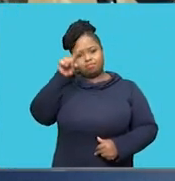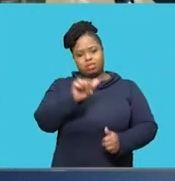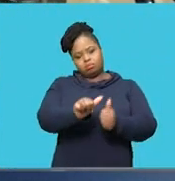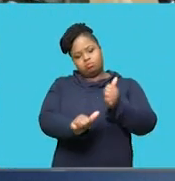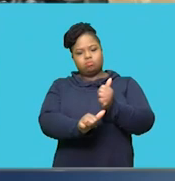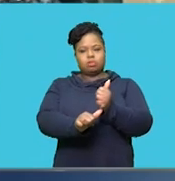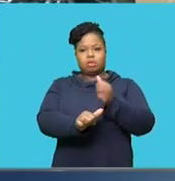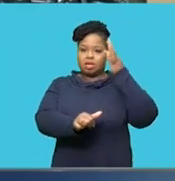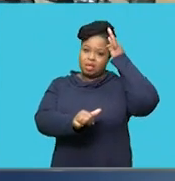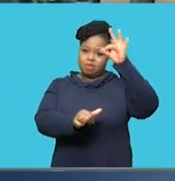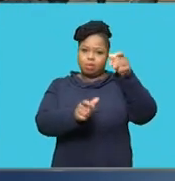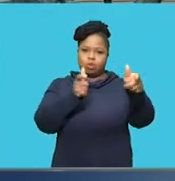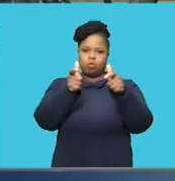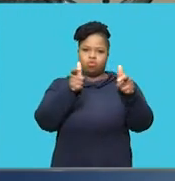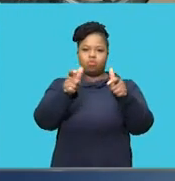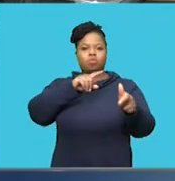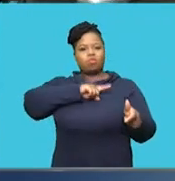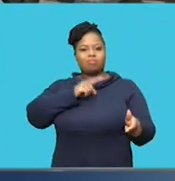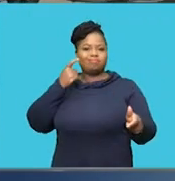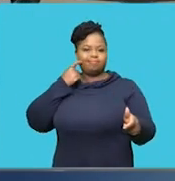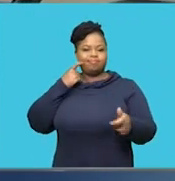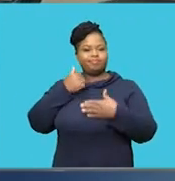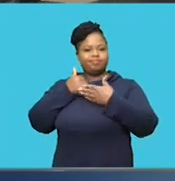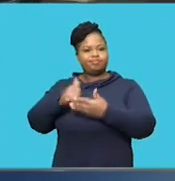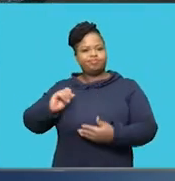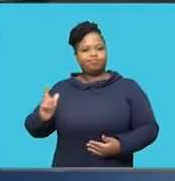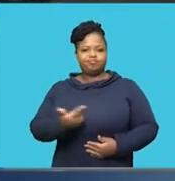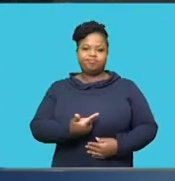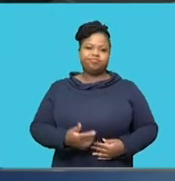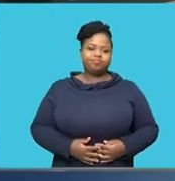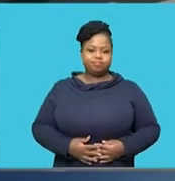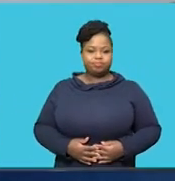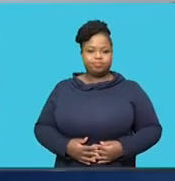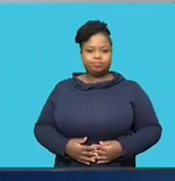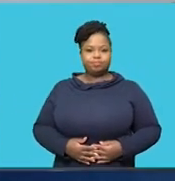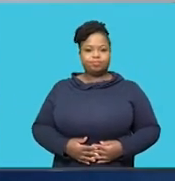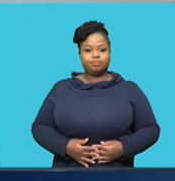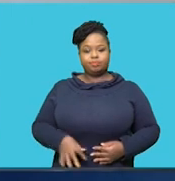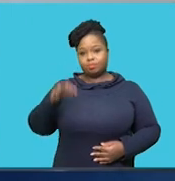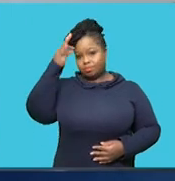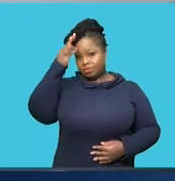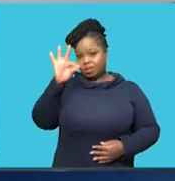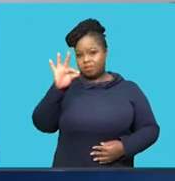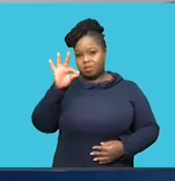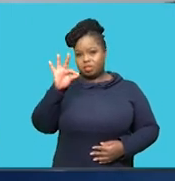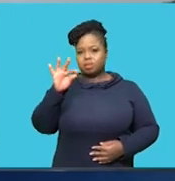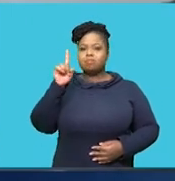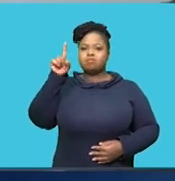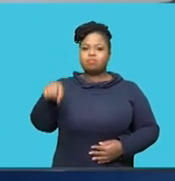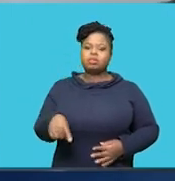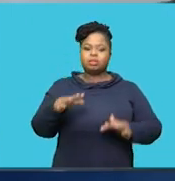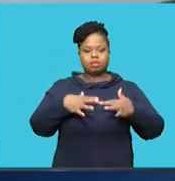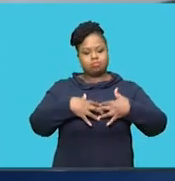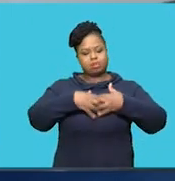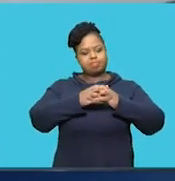ukuze kusizakala abashayeli kanye nomphakathi wonkana. Uhulumeni makabeke iregulation ezakwenza